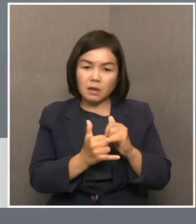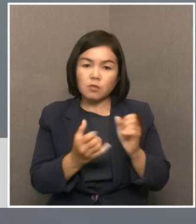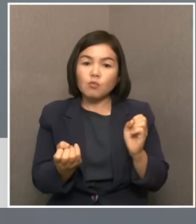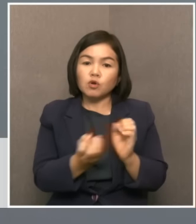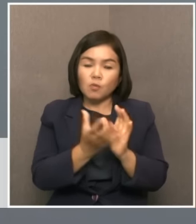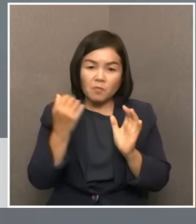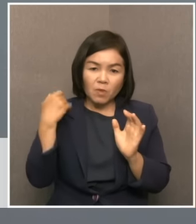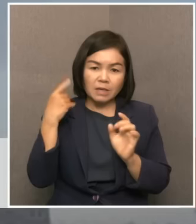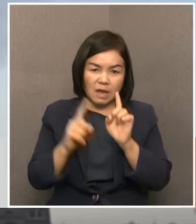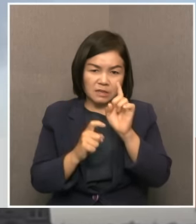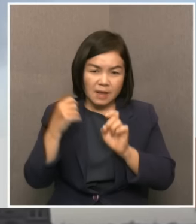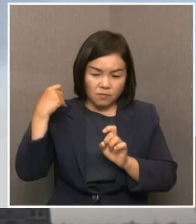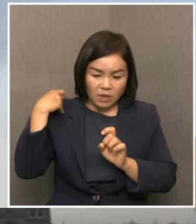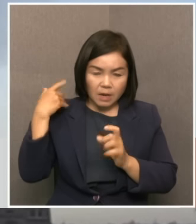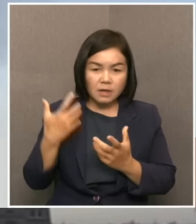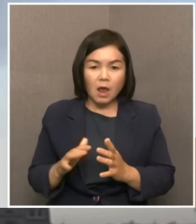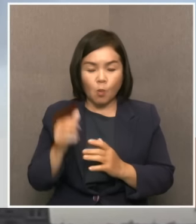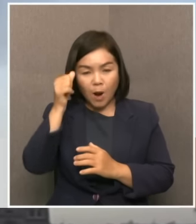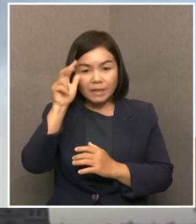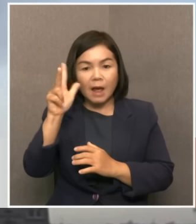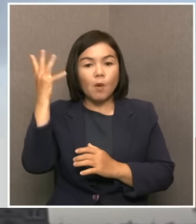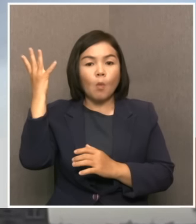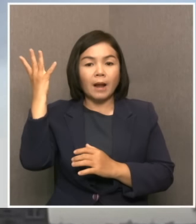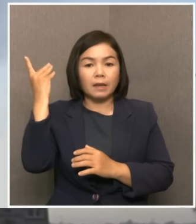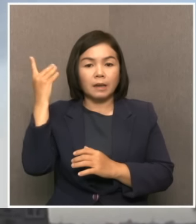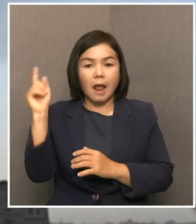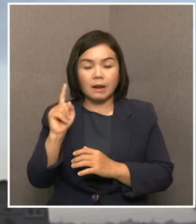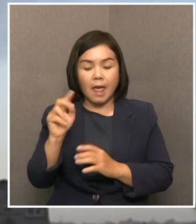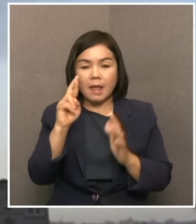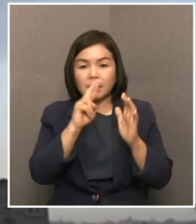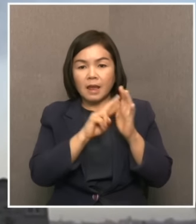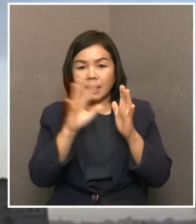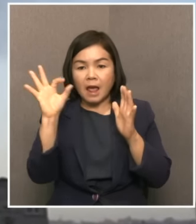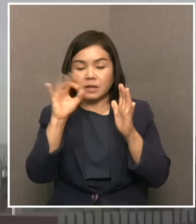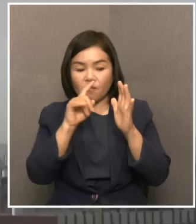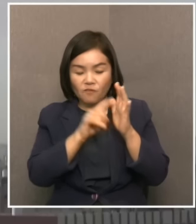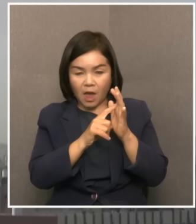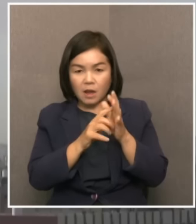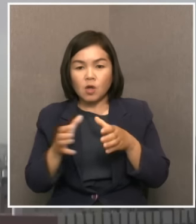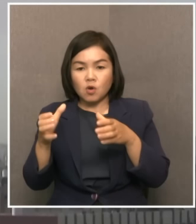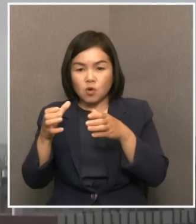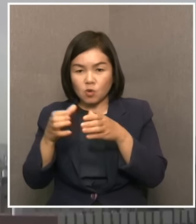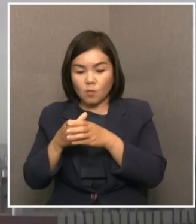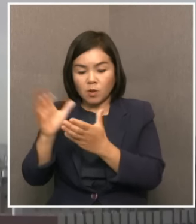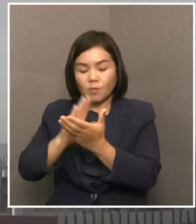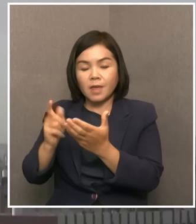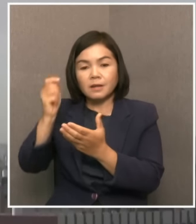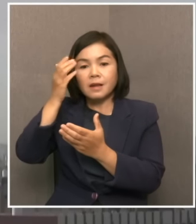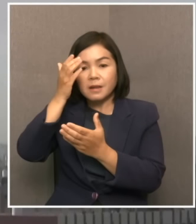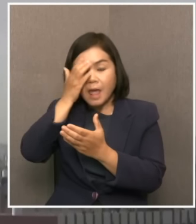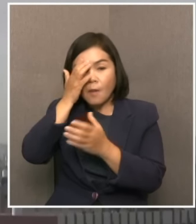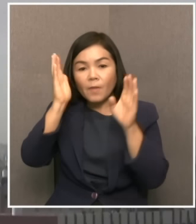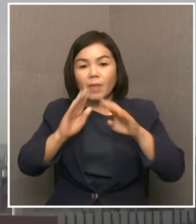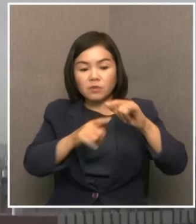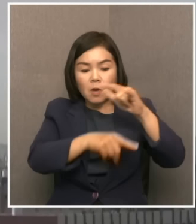านการณ์รบในราฟาวันที่3วันนี้กองทัพอิสราเอลโจมตีทางอากาศเข้าใส่เมืองราฟาโต้กลับฮ